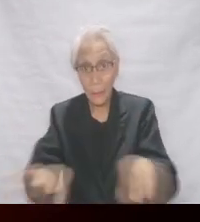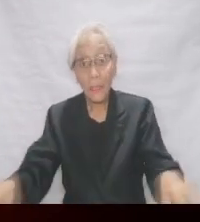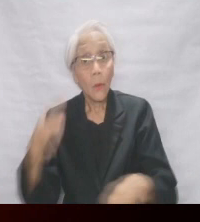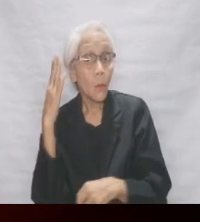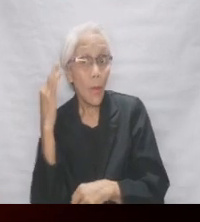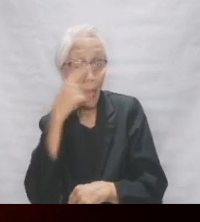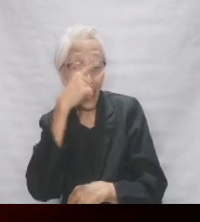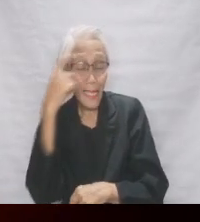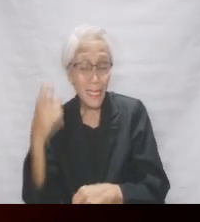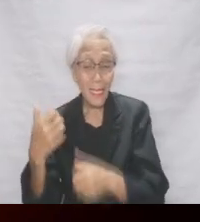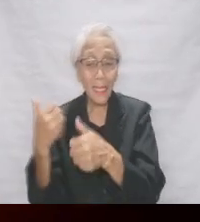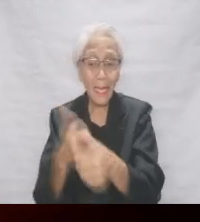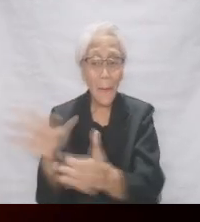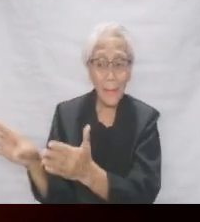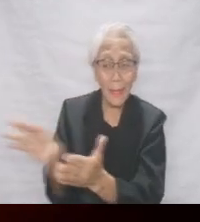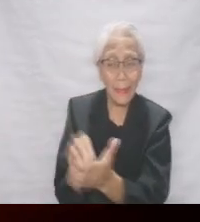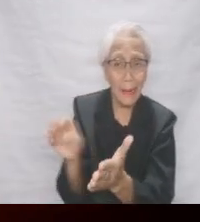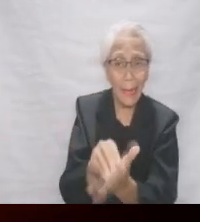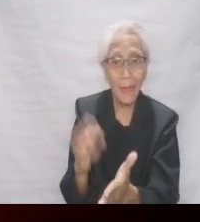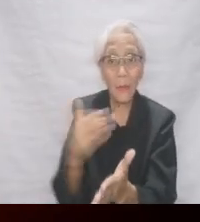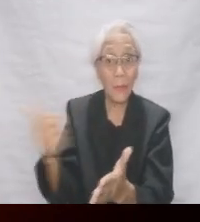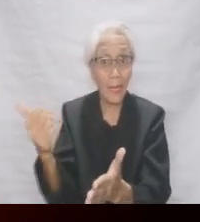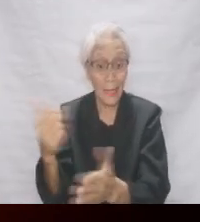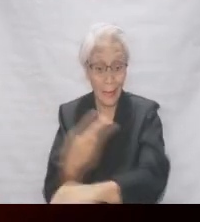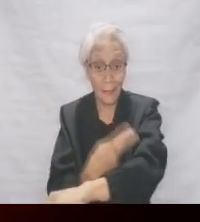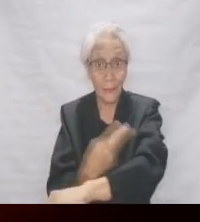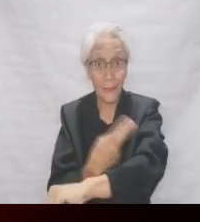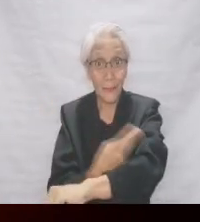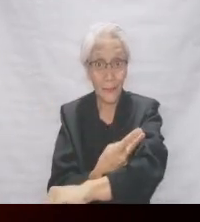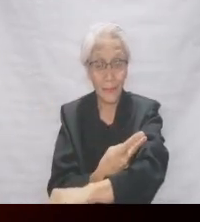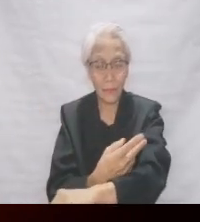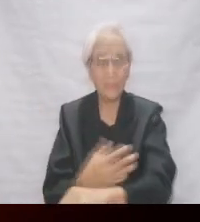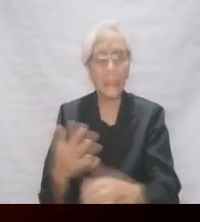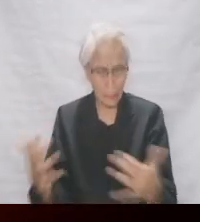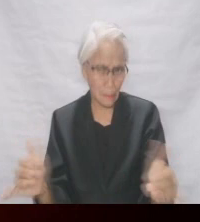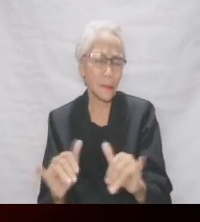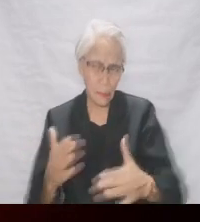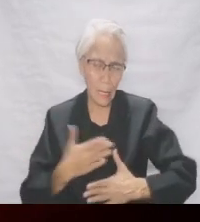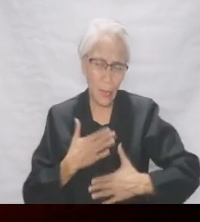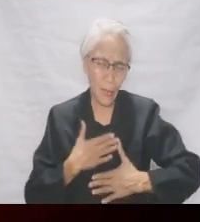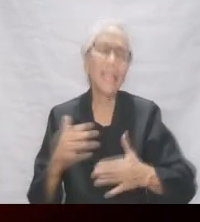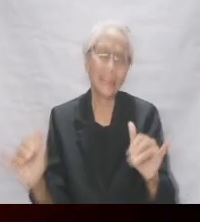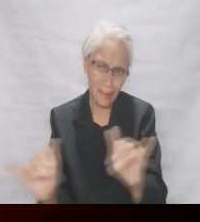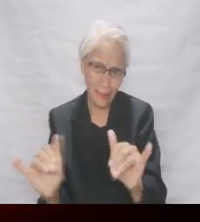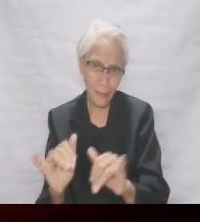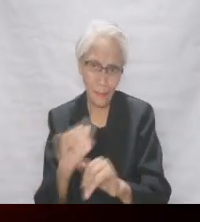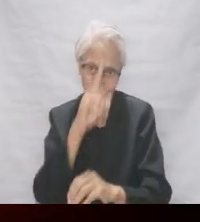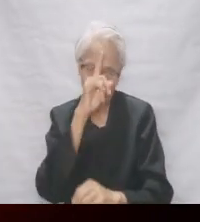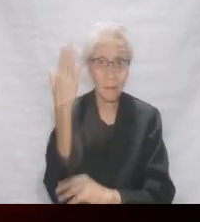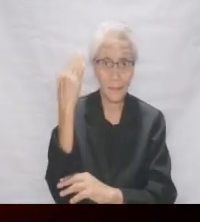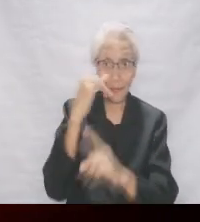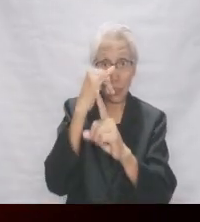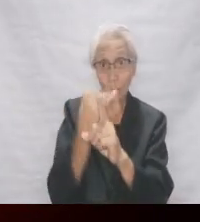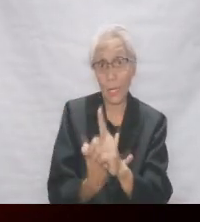sila sa mga nauna. Nakakatuwa yan, pero ayan din ang nakakainis sa kanila. Noong